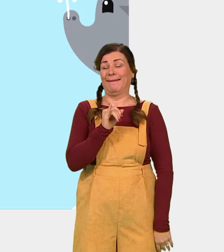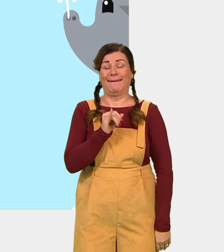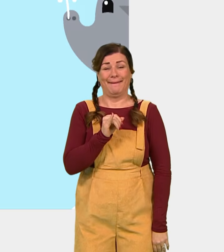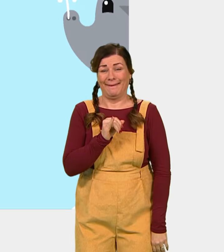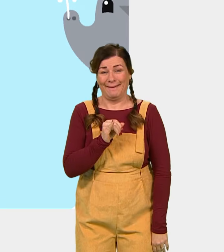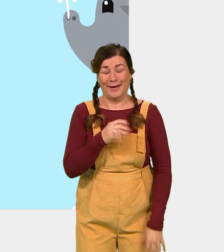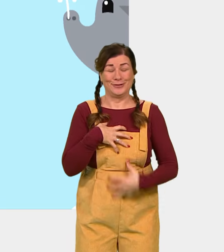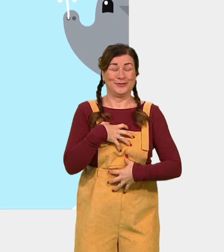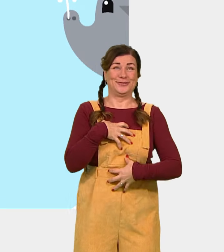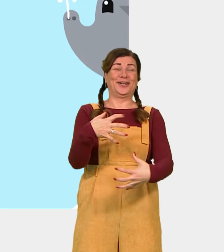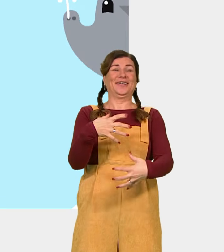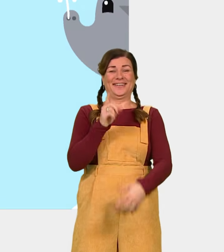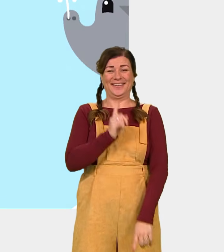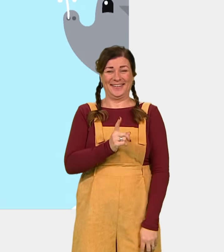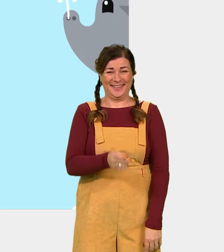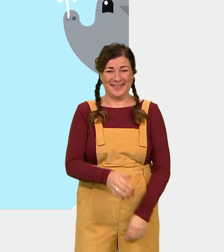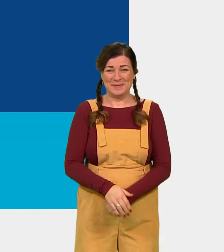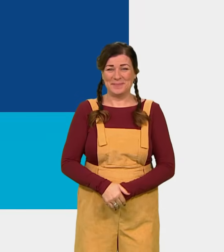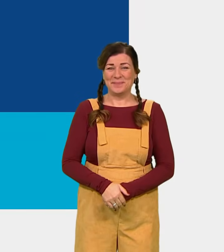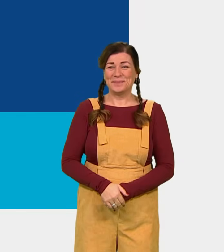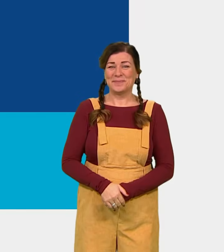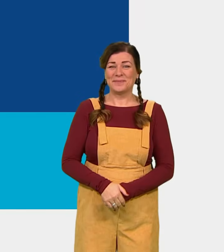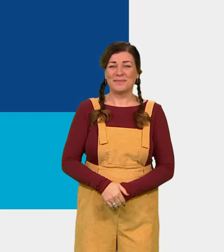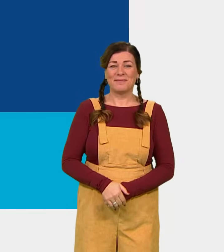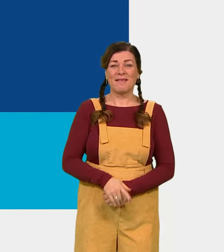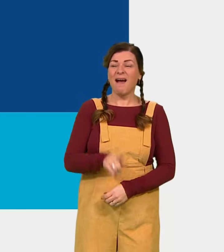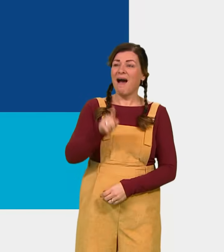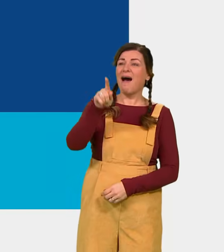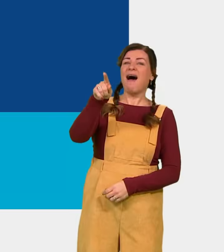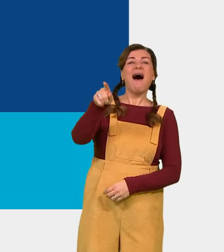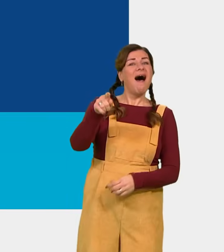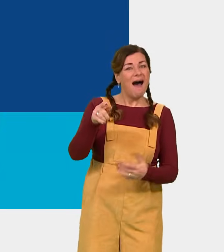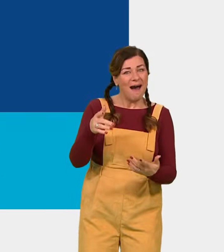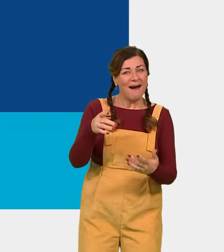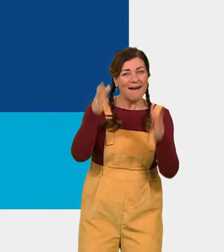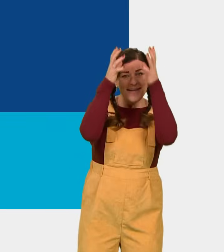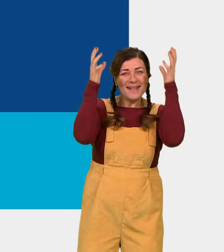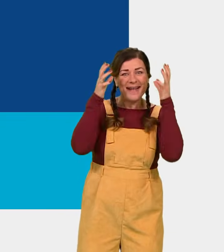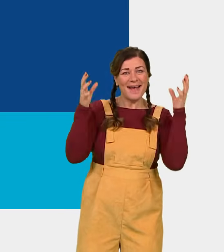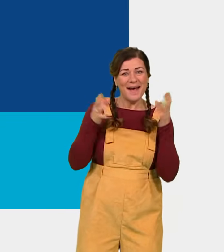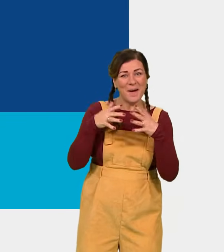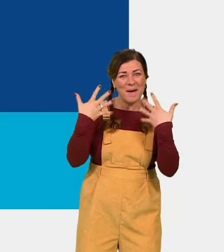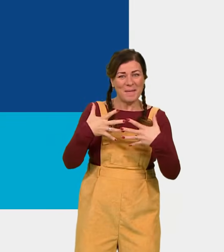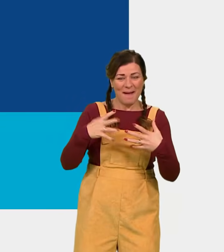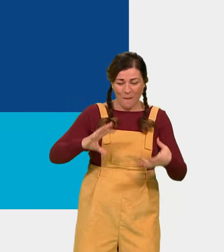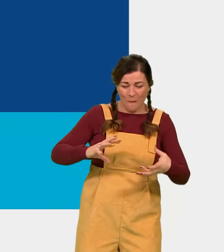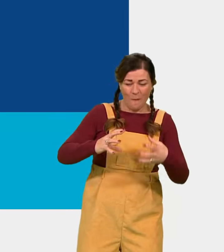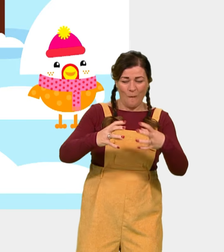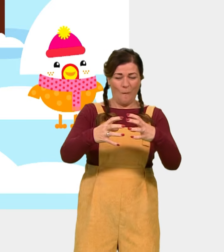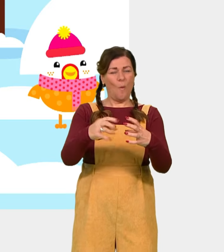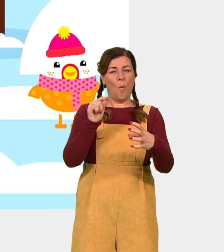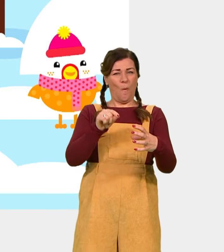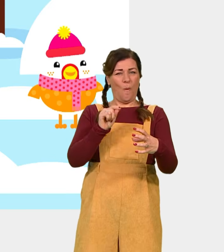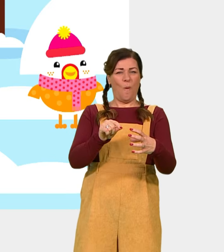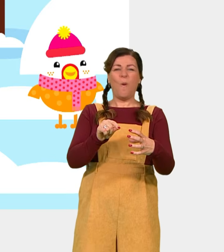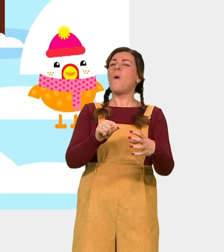wedi cael sioc a hanner. Ochr arall i'r ardd, roedd llew wedi mynd ati i greu pelen eira.